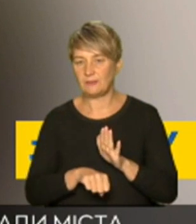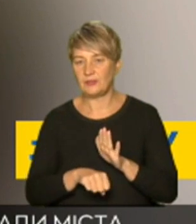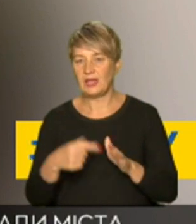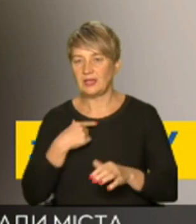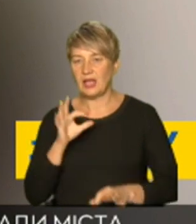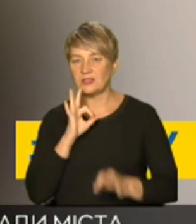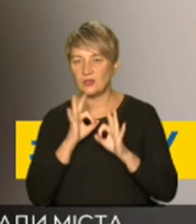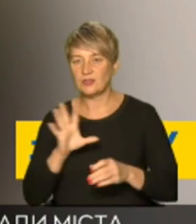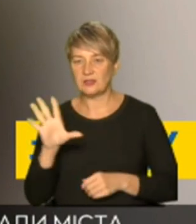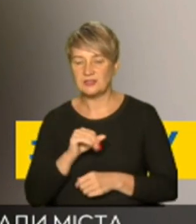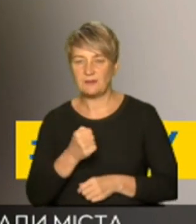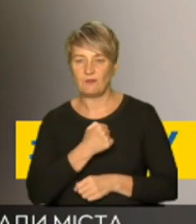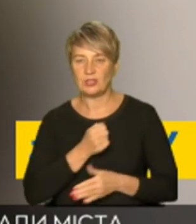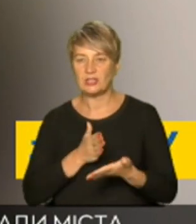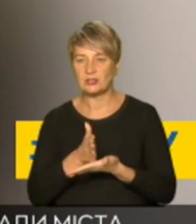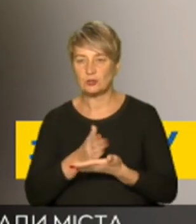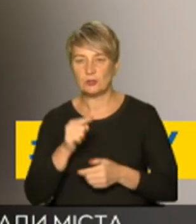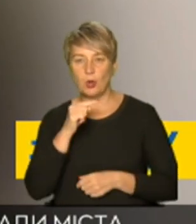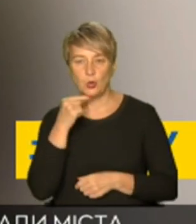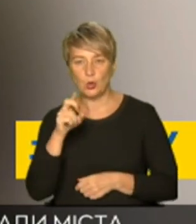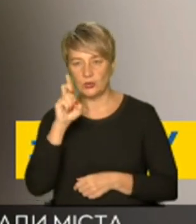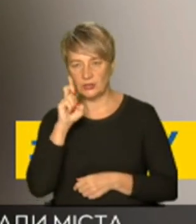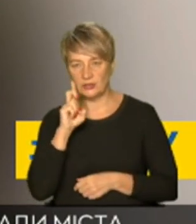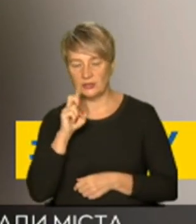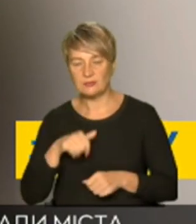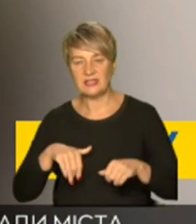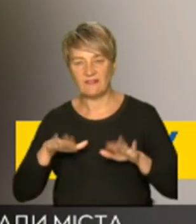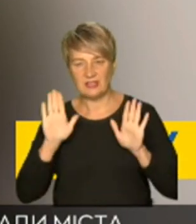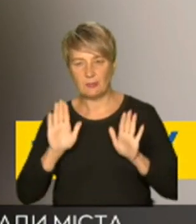всем военнослужащим России сдаваться в плен.